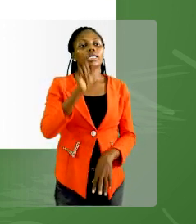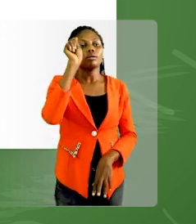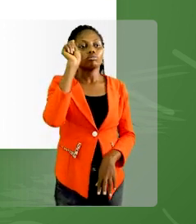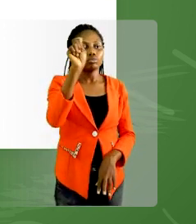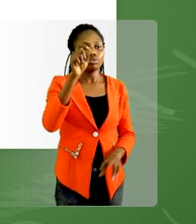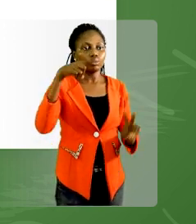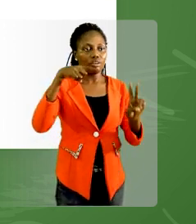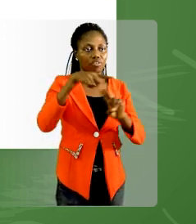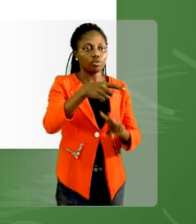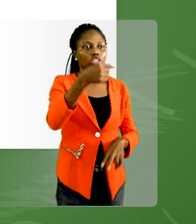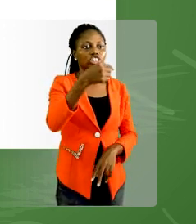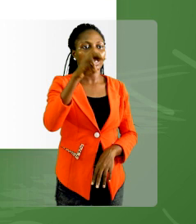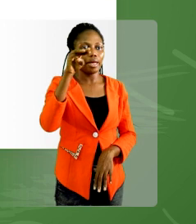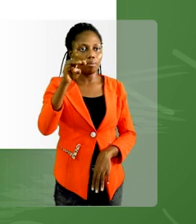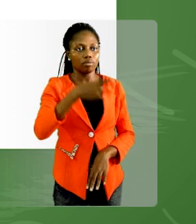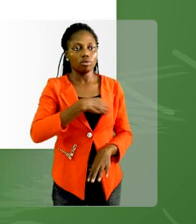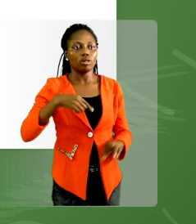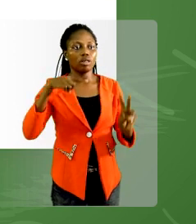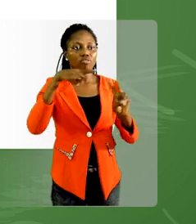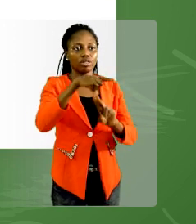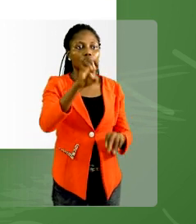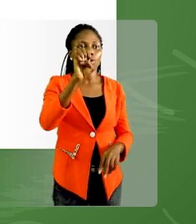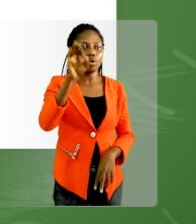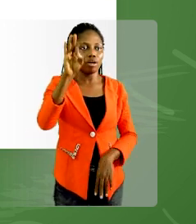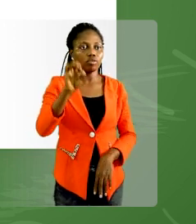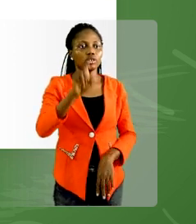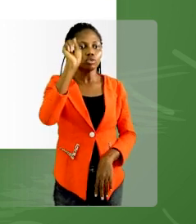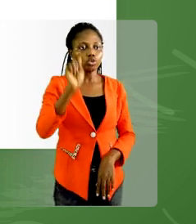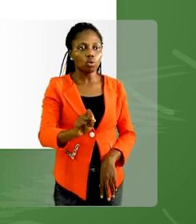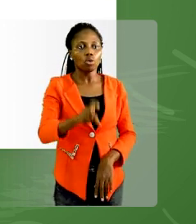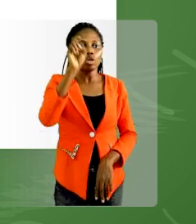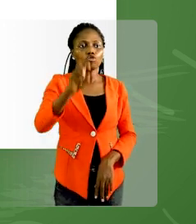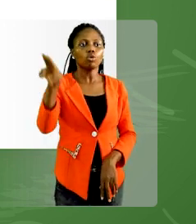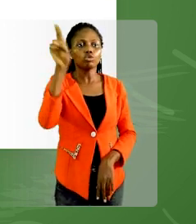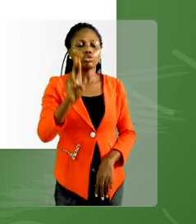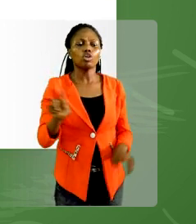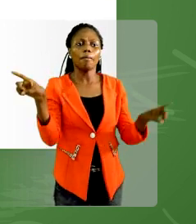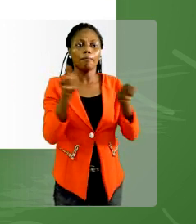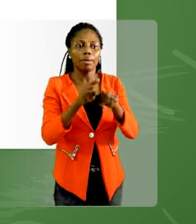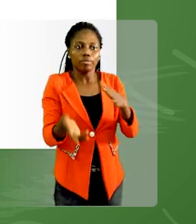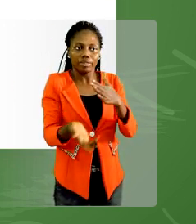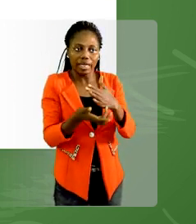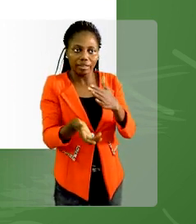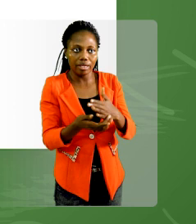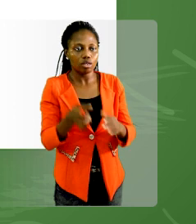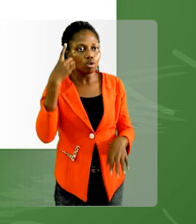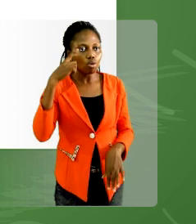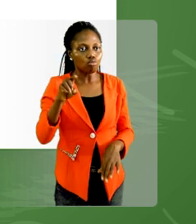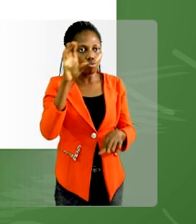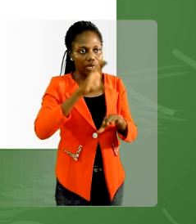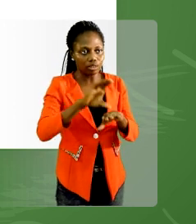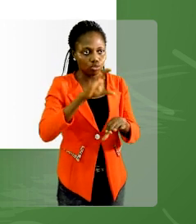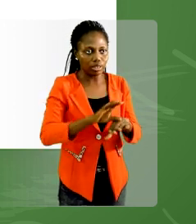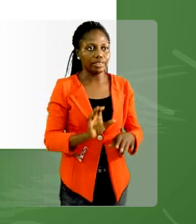donc on calcule comme précédemment. Donc le vecteur GM a pour coordonnées X moins 2,